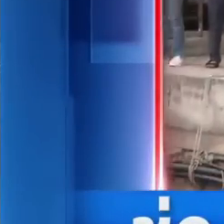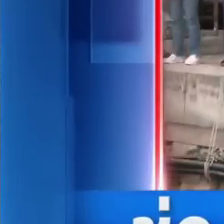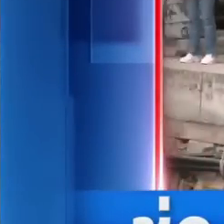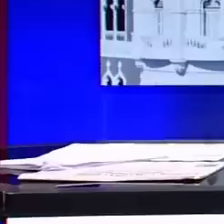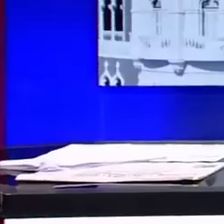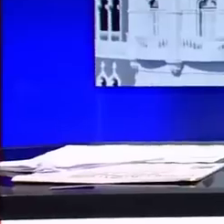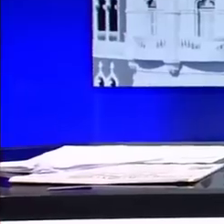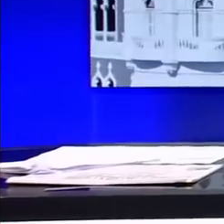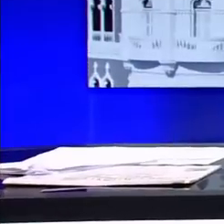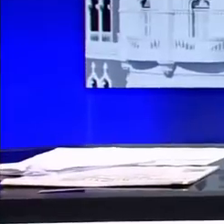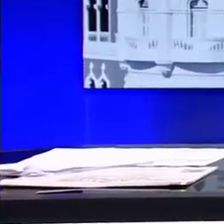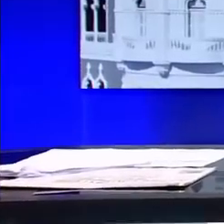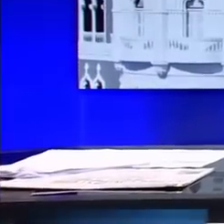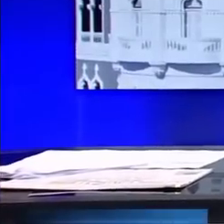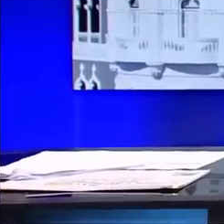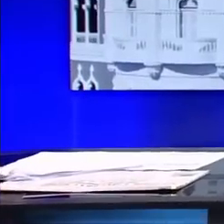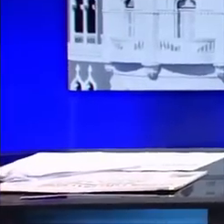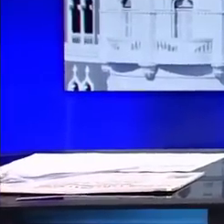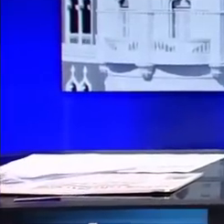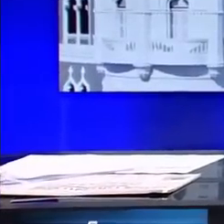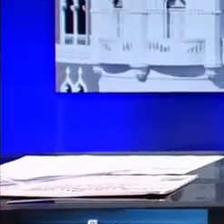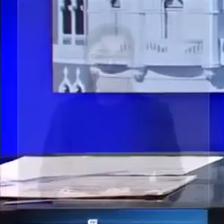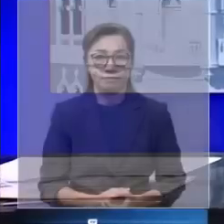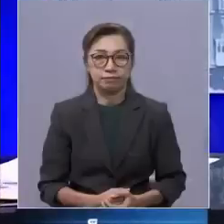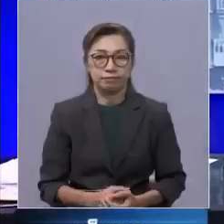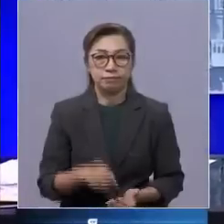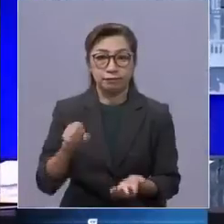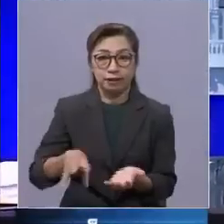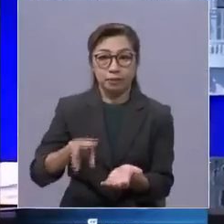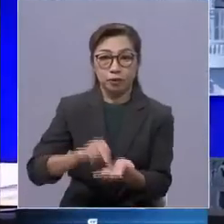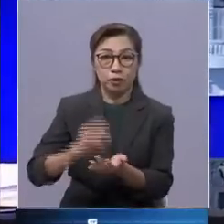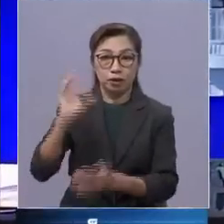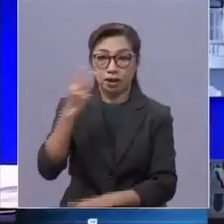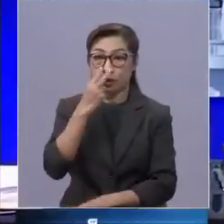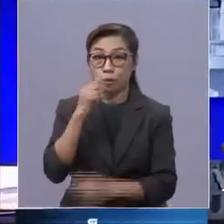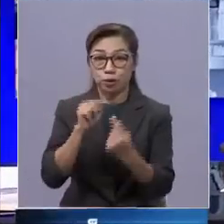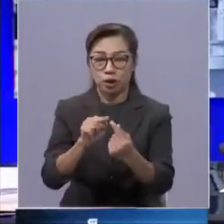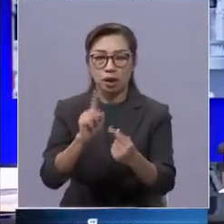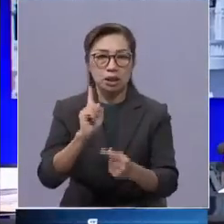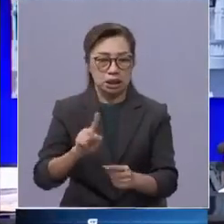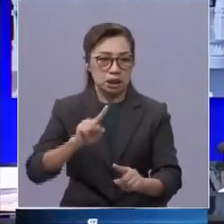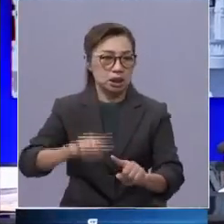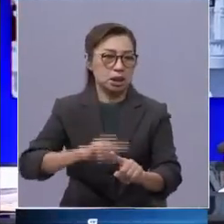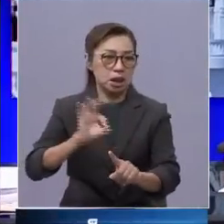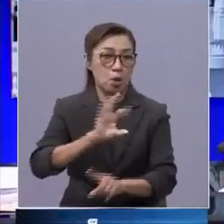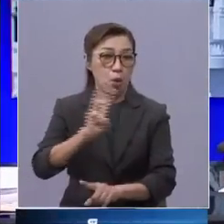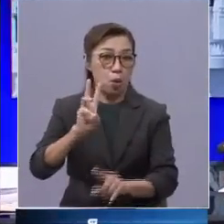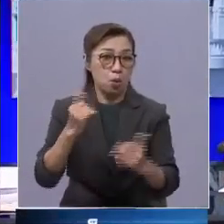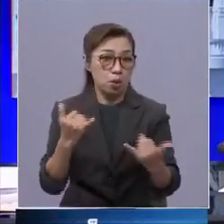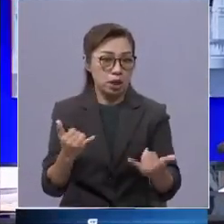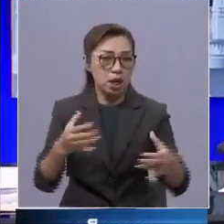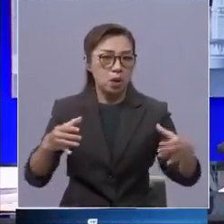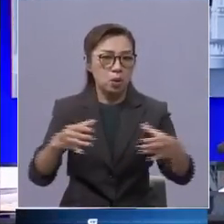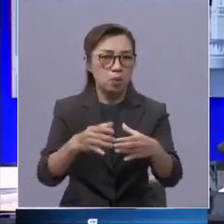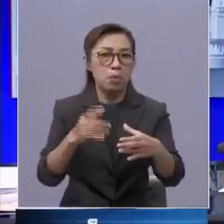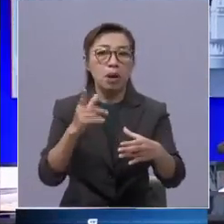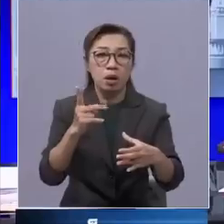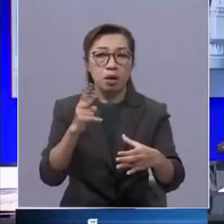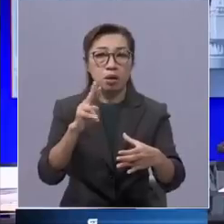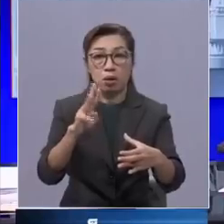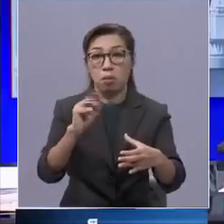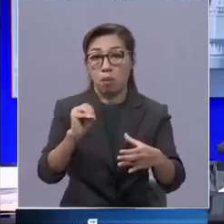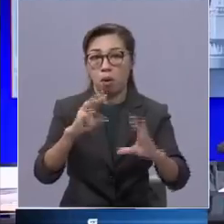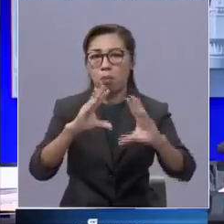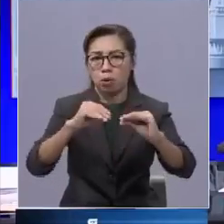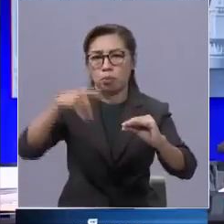ช่วงหน้า เราก็สู่เก็บตกจากเนชั่นนะครับคุณผู้ชมครับจริงๆแล้ววันนี้6กันยายนคือการประชุมครม.นัดพิเศษนะครับเพื่อทำ